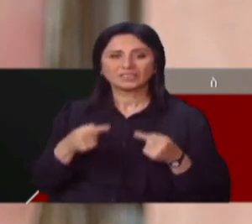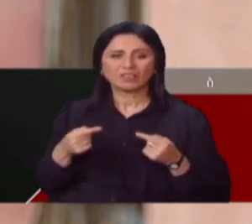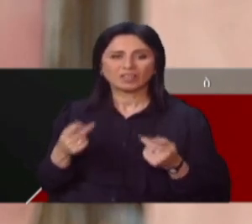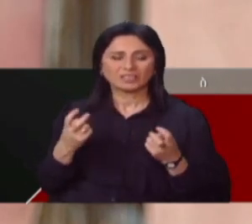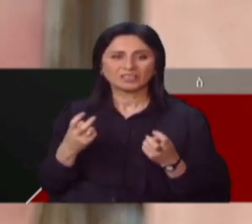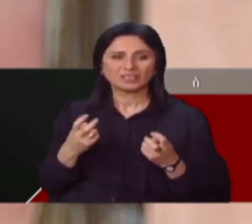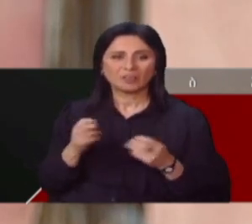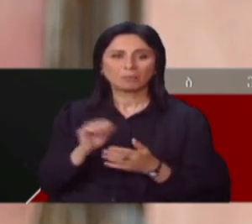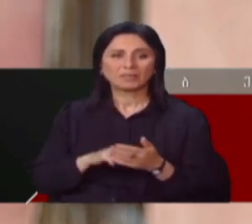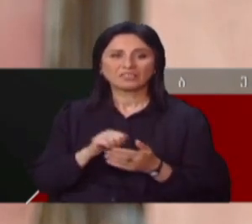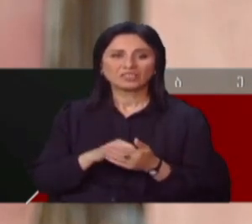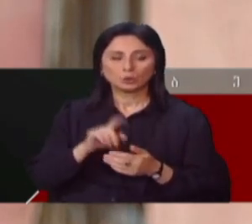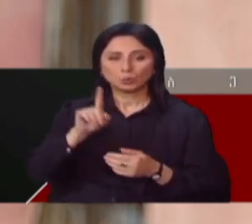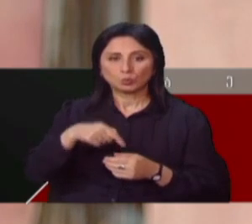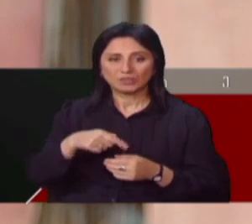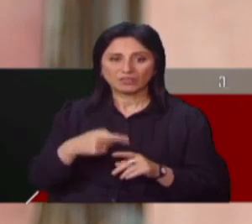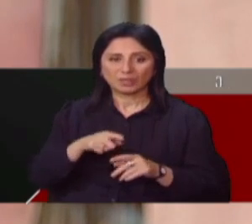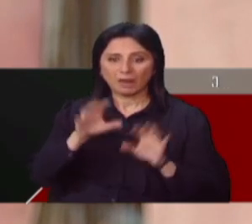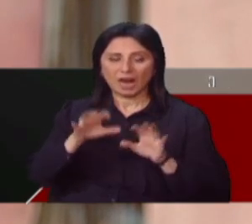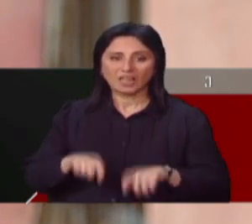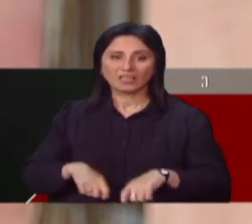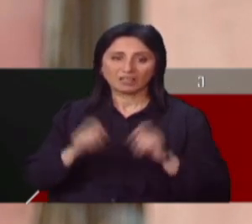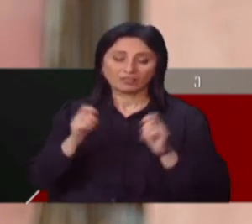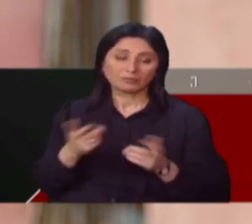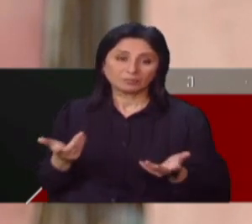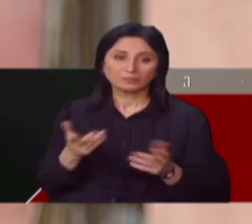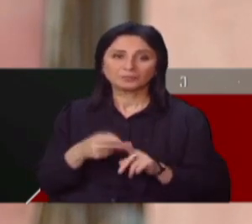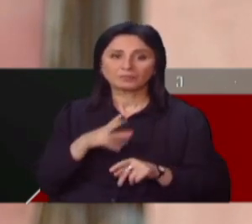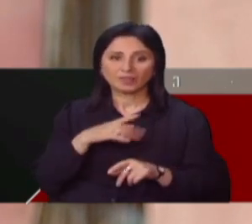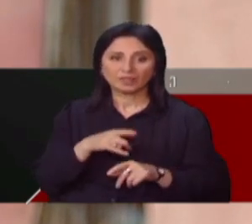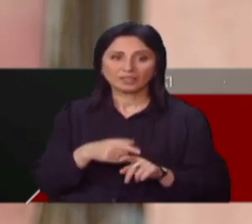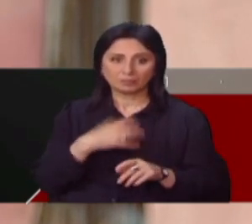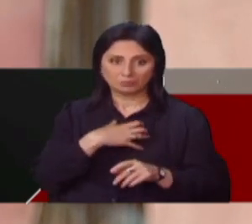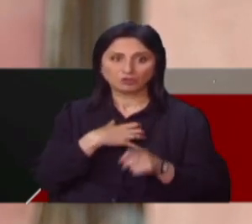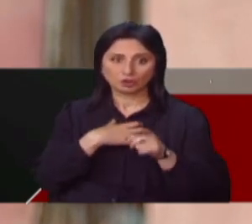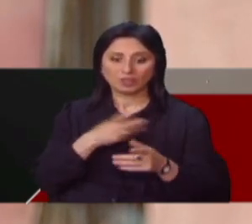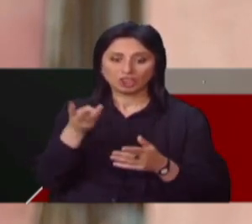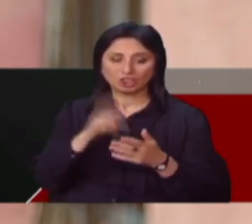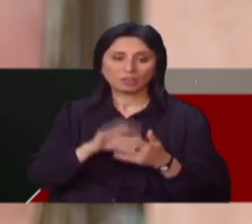სხვადასხვა მოტივაციით უწევდათ ამ კანონის დარღვევა, რა თქმა უნდა, მნიშვნელოვანია ამ